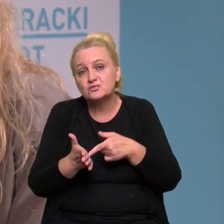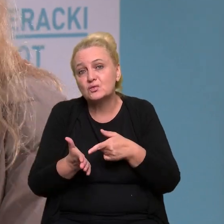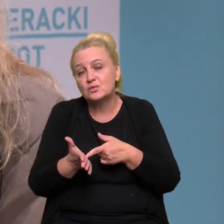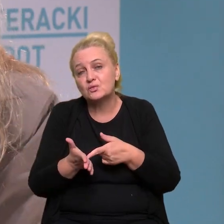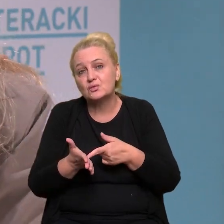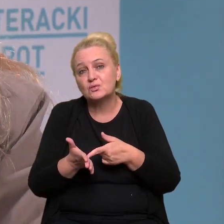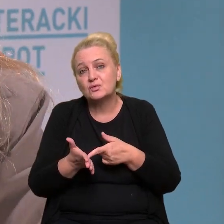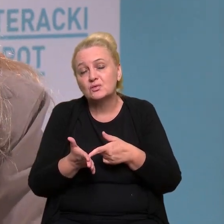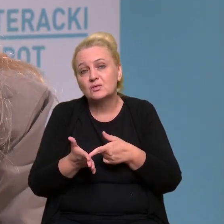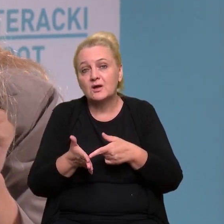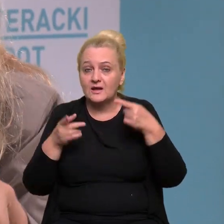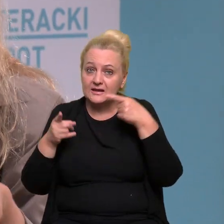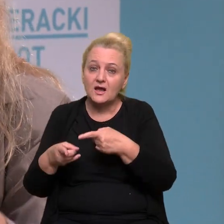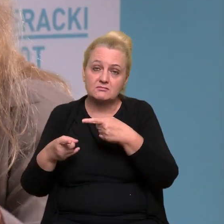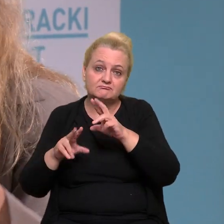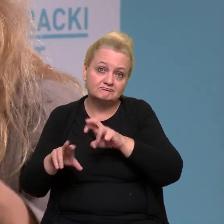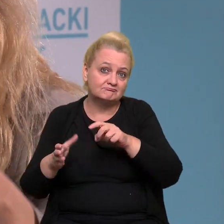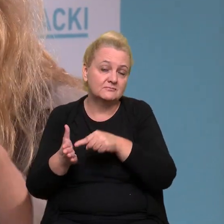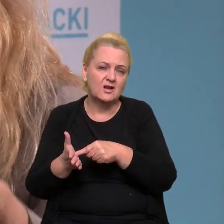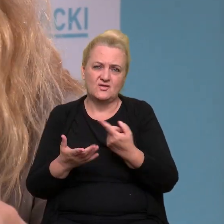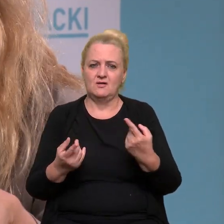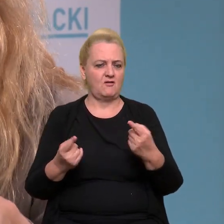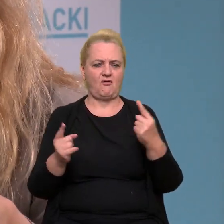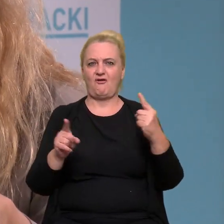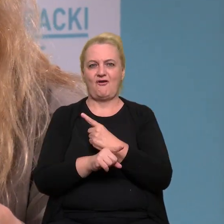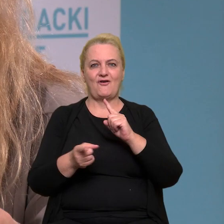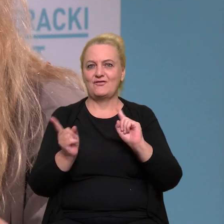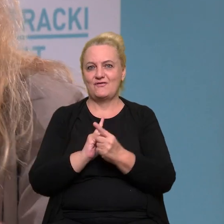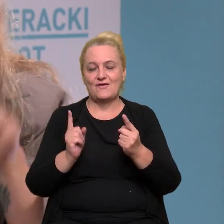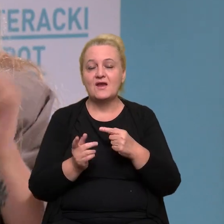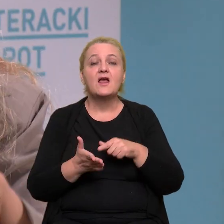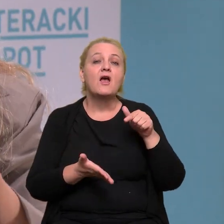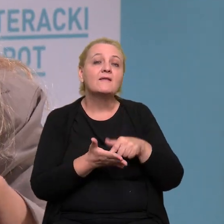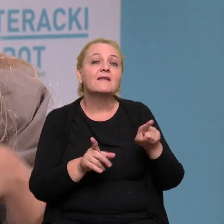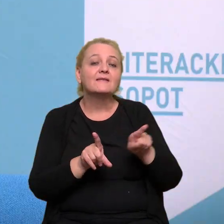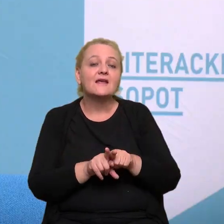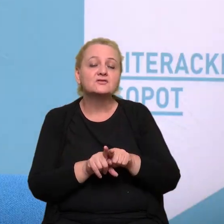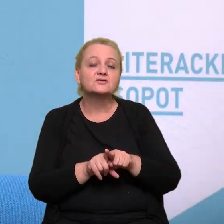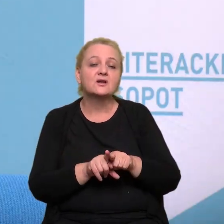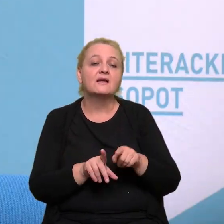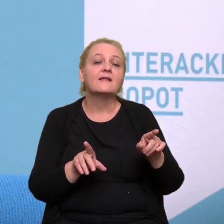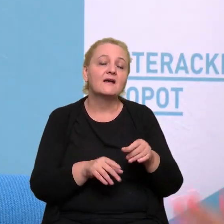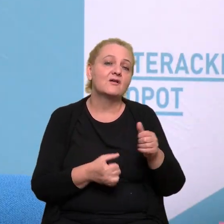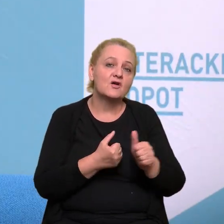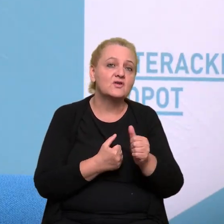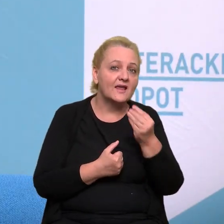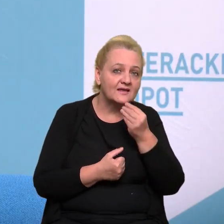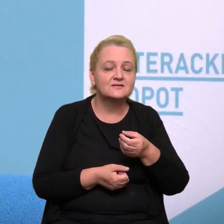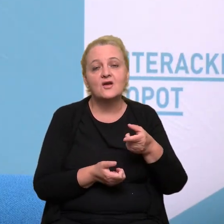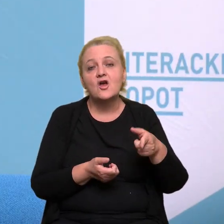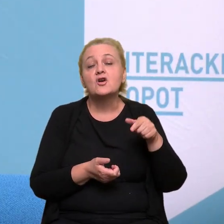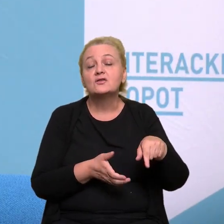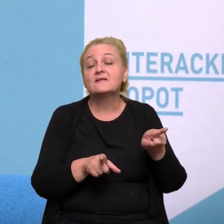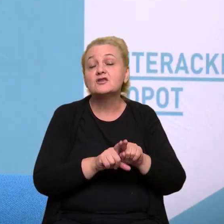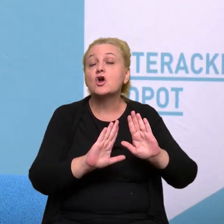troszeczkę w tym kierunku pójść. Są tu sprzeczności. Mówisz, że chodzi w jedzeniu też o picie, i że chodzi w